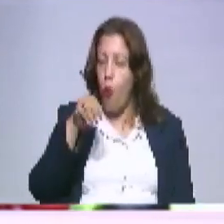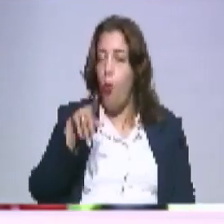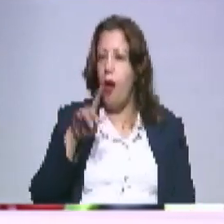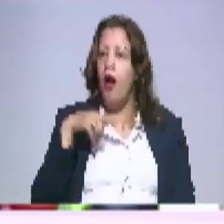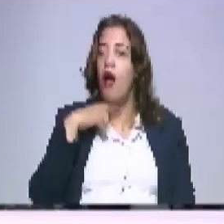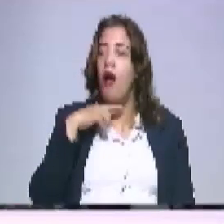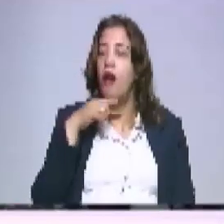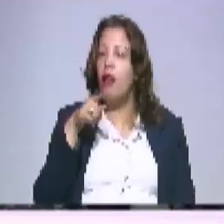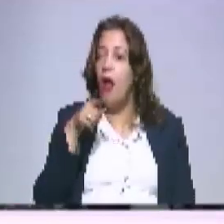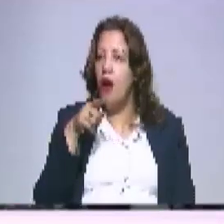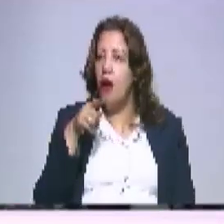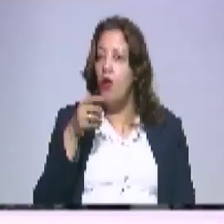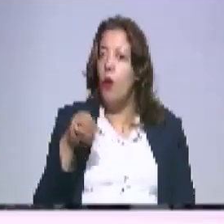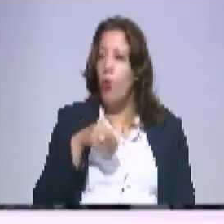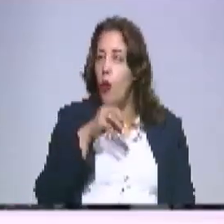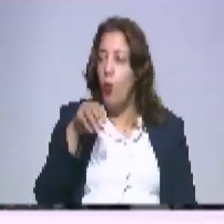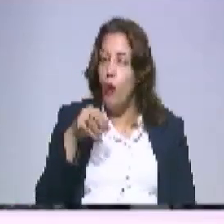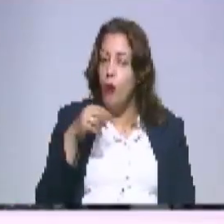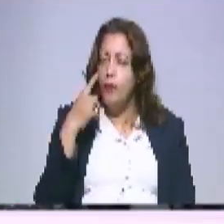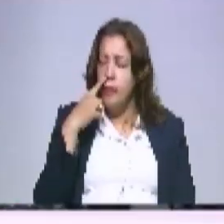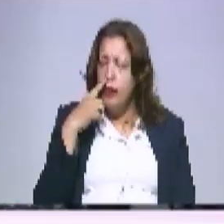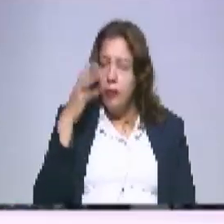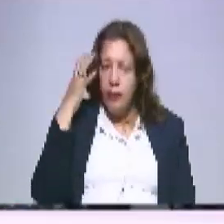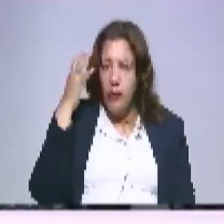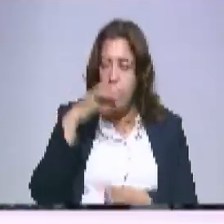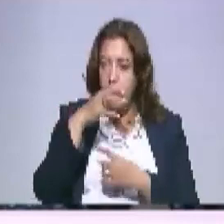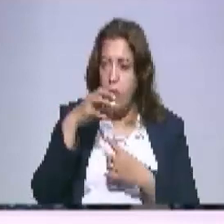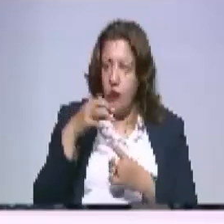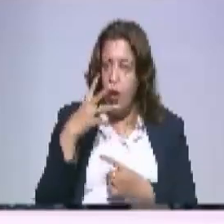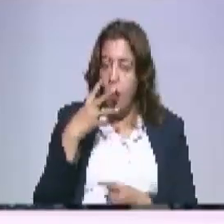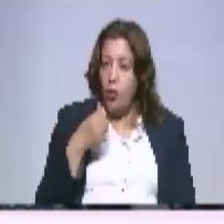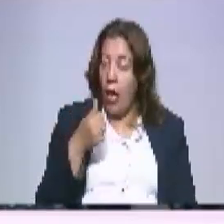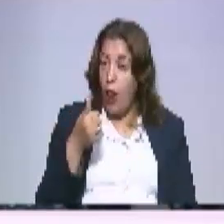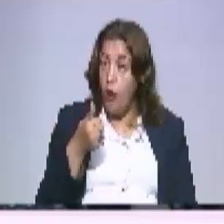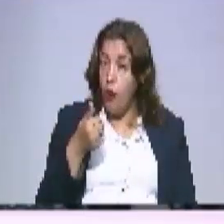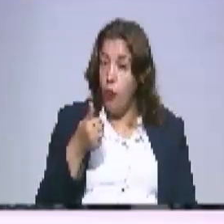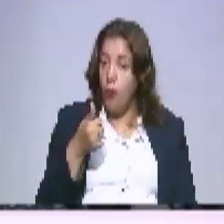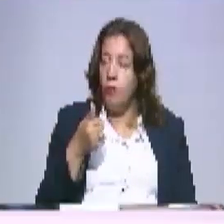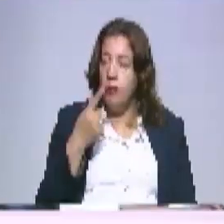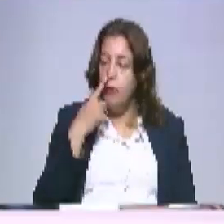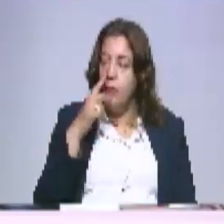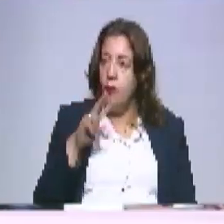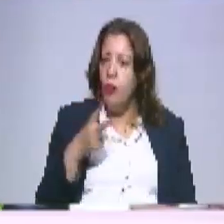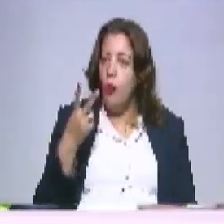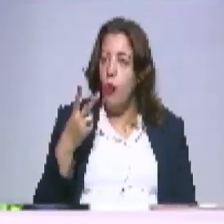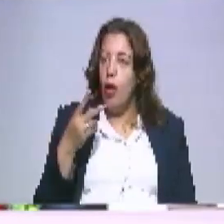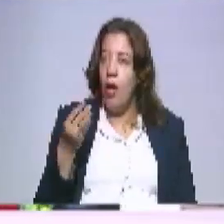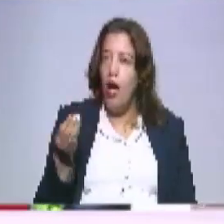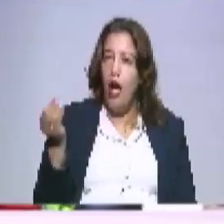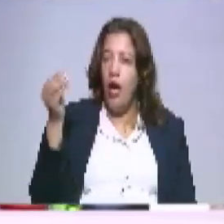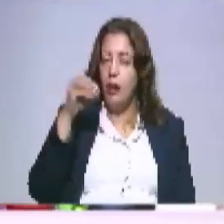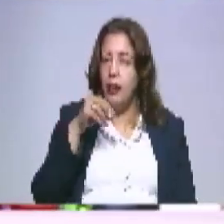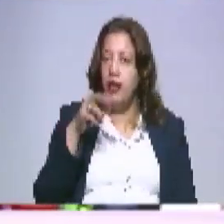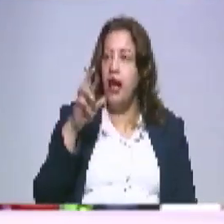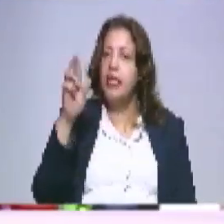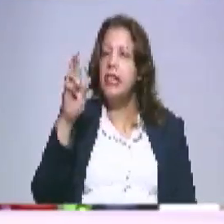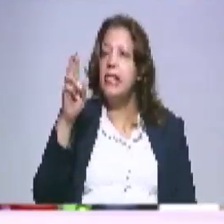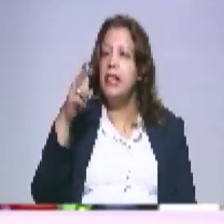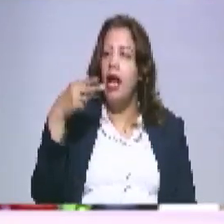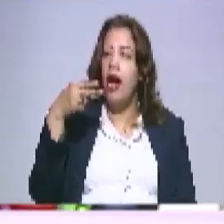لنا يعني ريحه القرنبيط ضيعتها ازاي في السلق. حطينا عليه عرق، زعتر